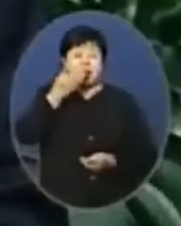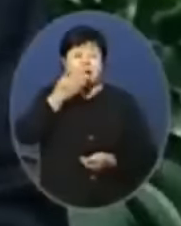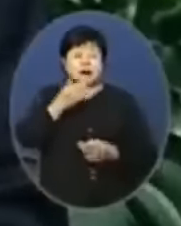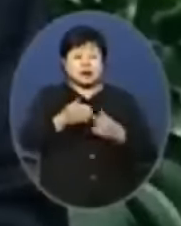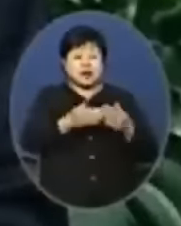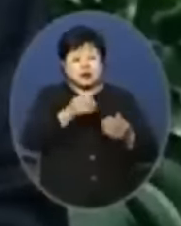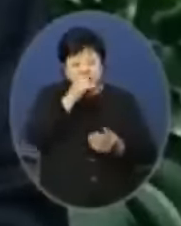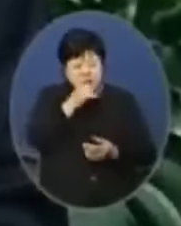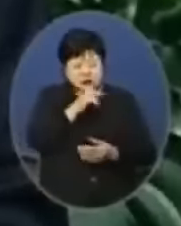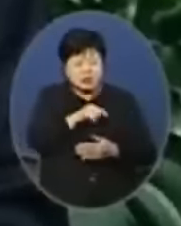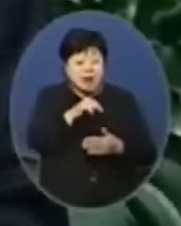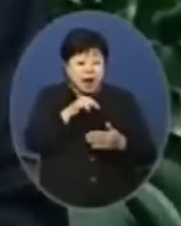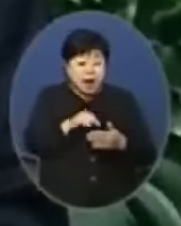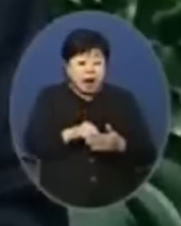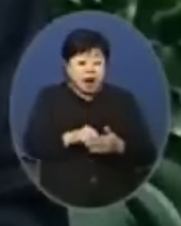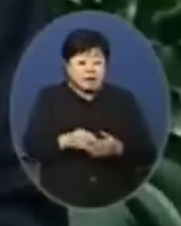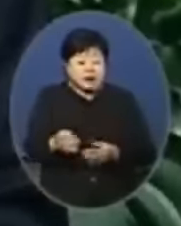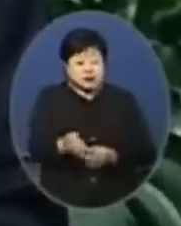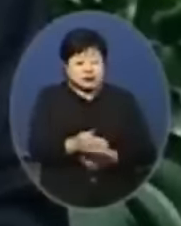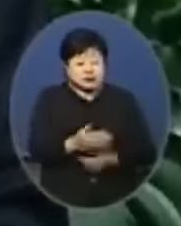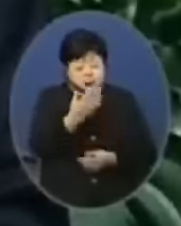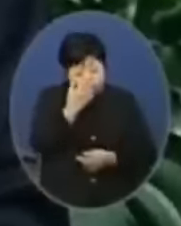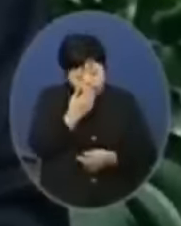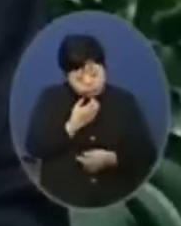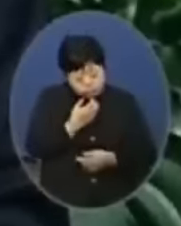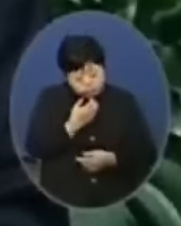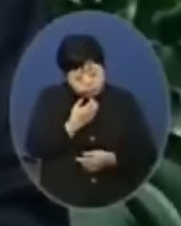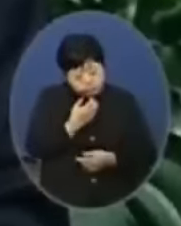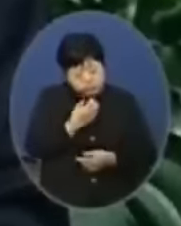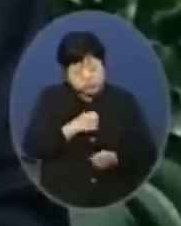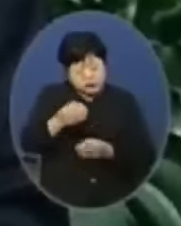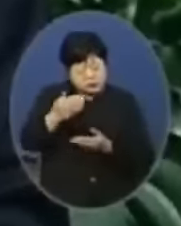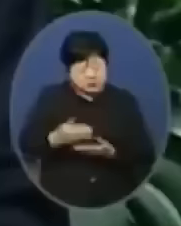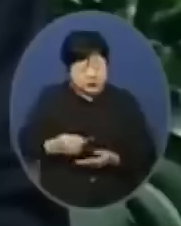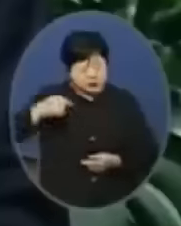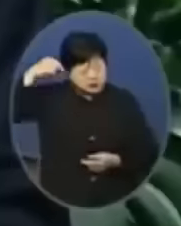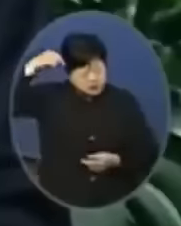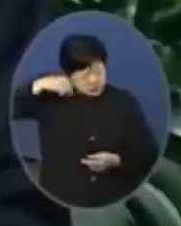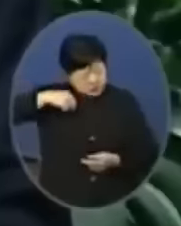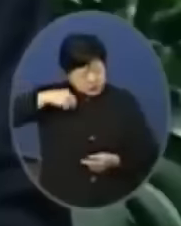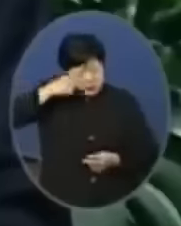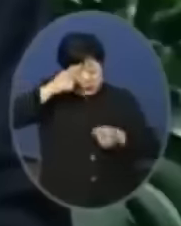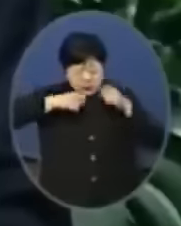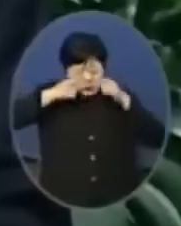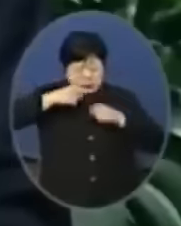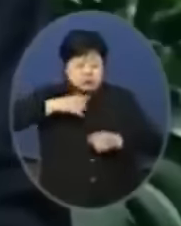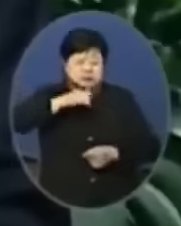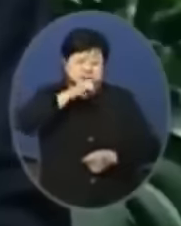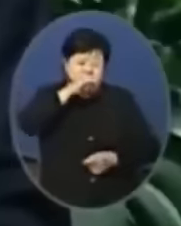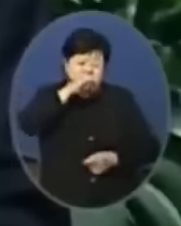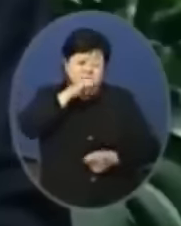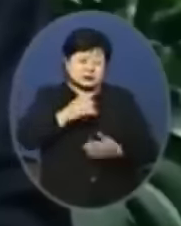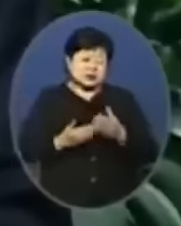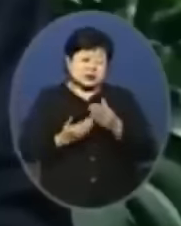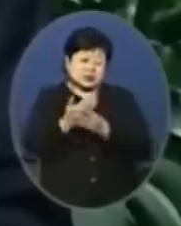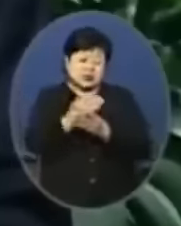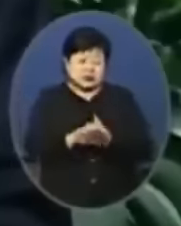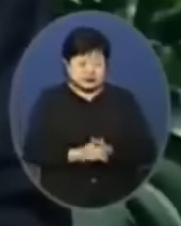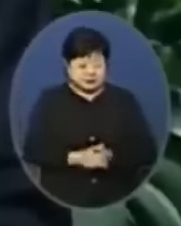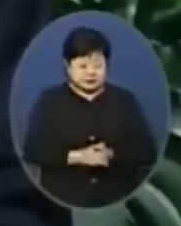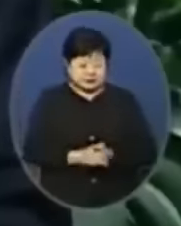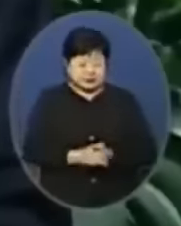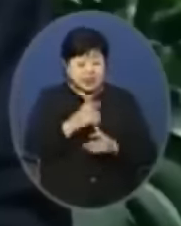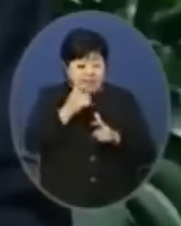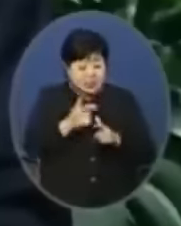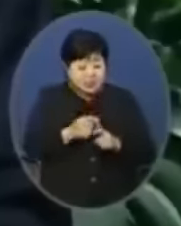체험합니다. 마음이 텅 비고 우울하고 버림받은 마음과 슬픈 마음이 마음에 생깁니다.